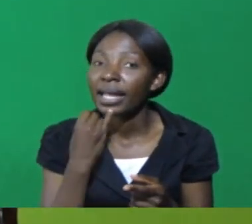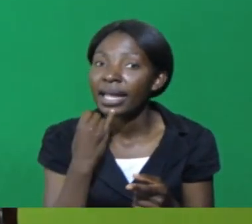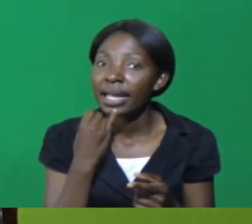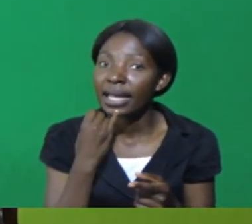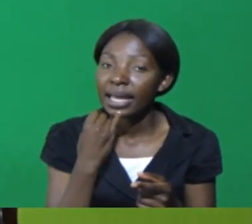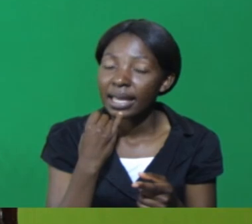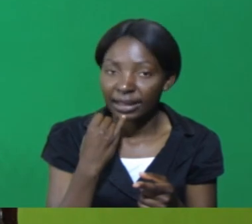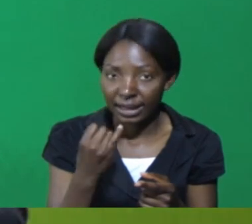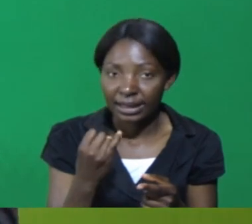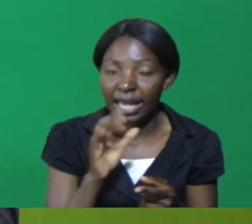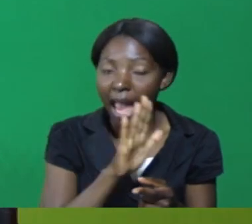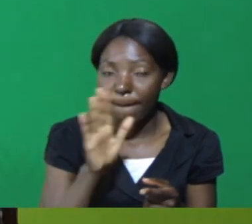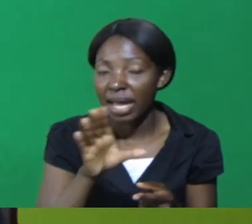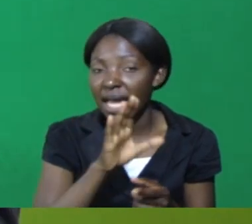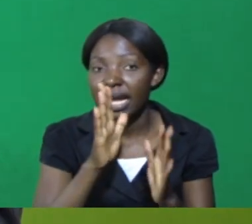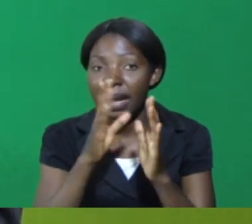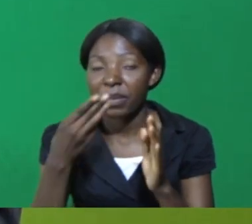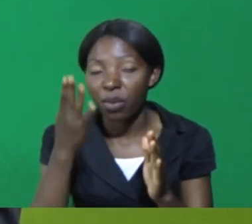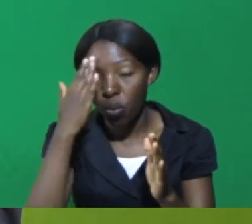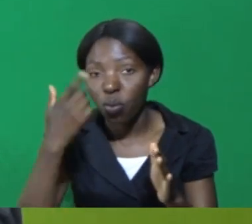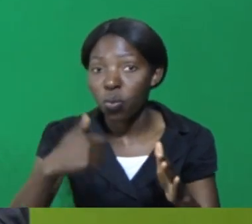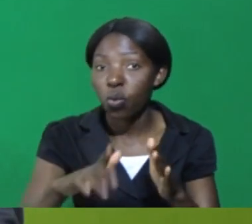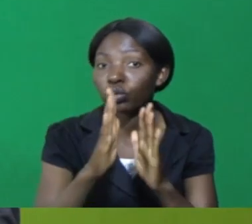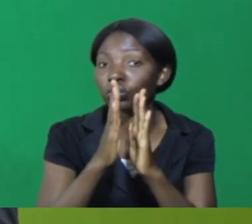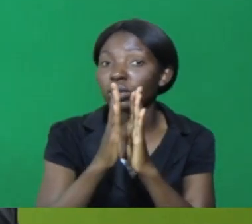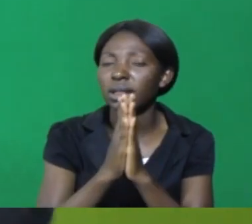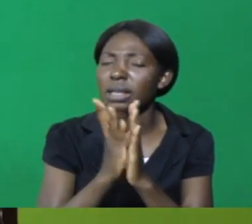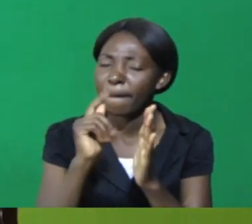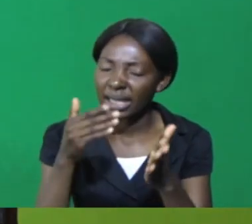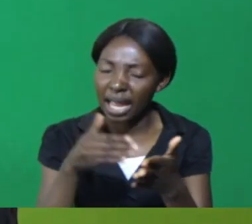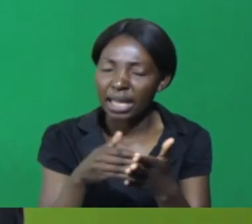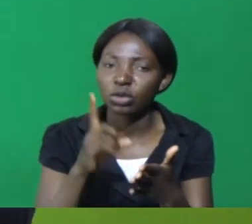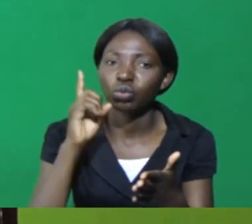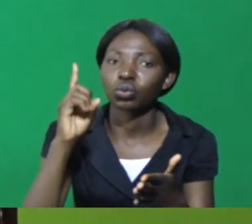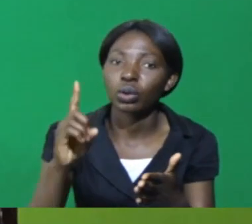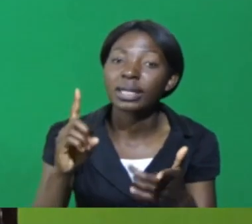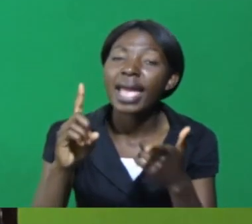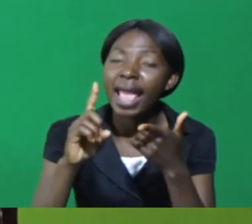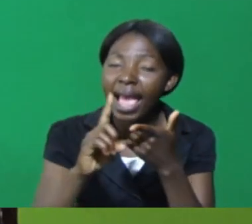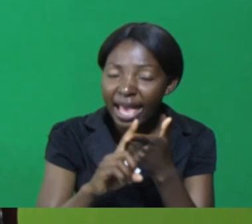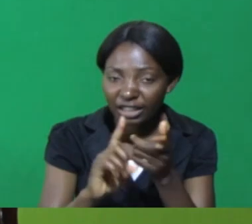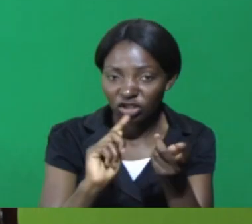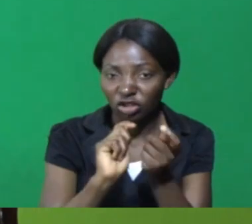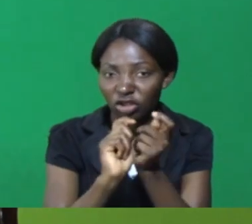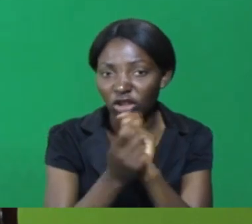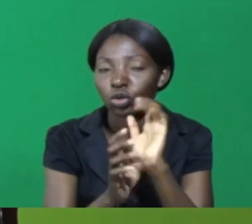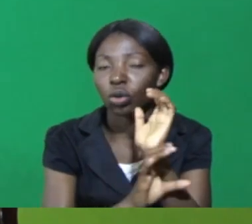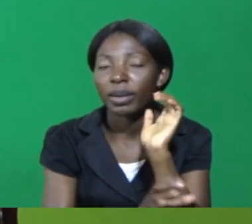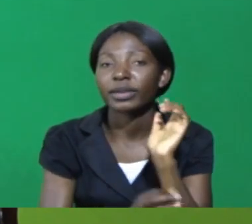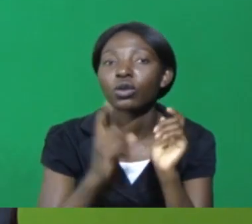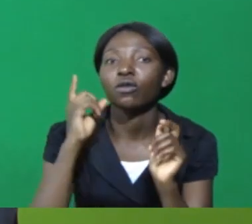munyaya dzekunamata asi achipikisana naMwari. Chimwe chinhu akachinja mutemo waMwari. Ndokutaura